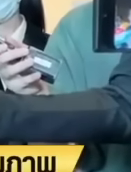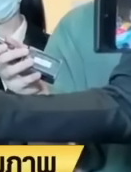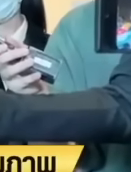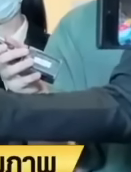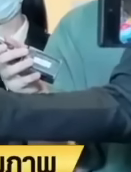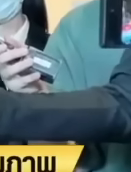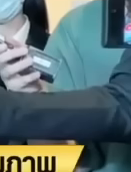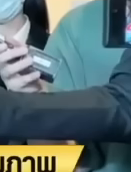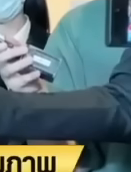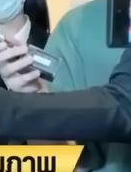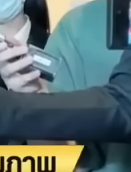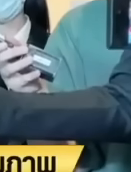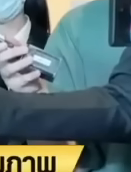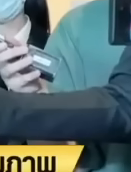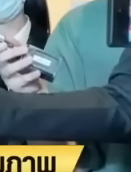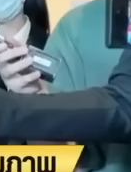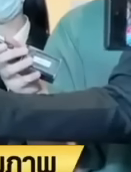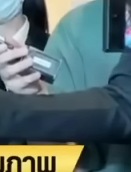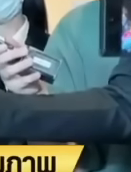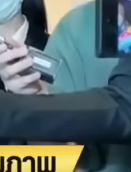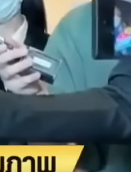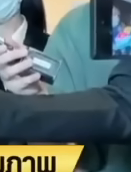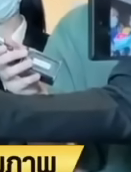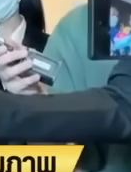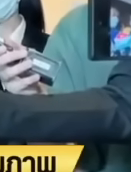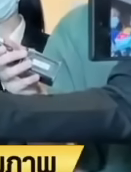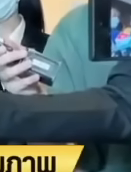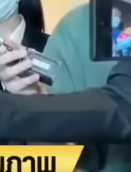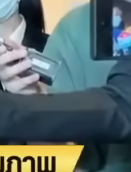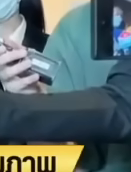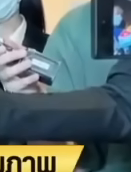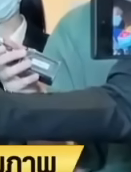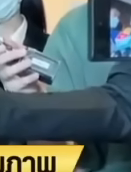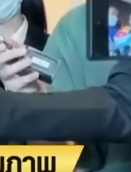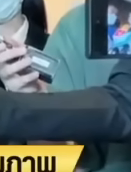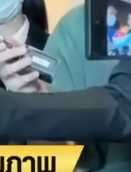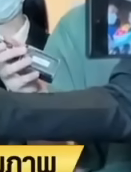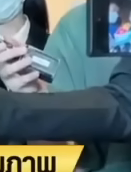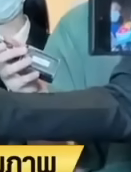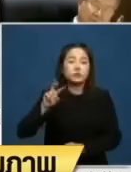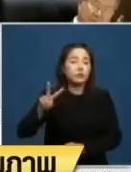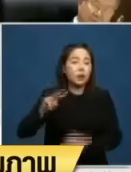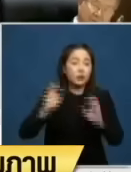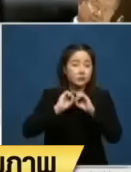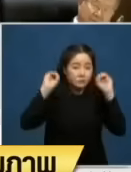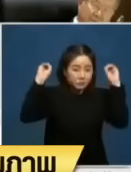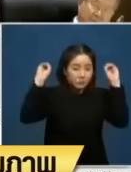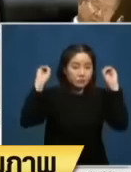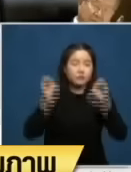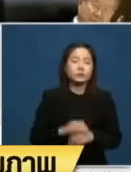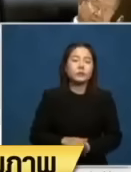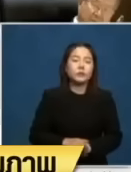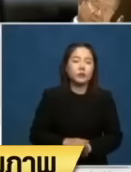เลยออให้จบๆให้มันจบๆไปเลยเออทำไมแล้วก็พรรคแต่ละพรรคเค้าก็แสดงจุดยืนชัดแล้วอืนะเว้นแต่ว่าพรรคเพื่อไทย